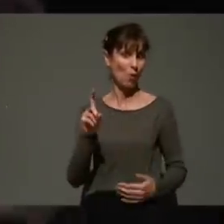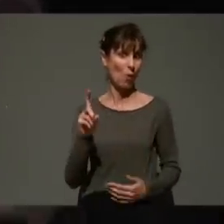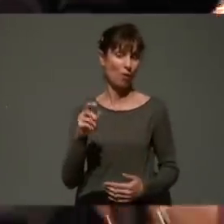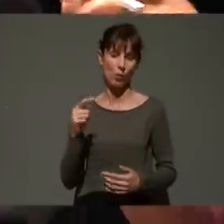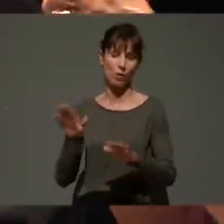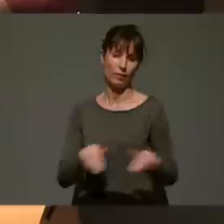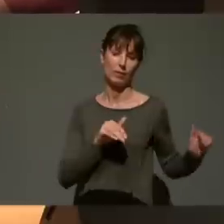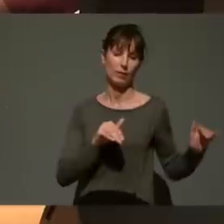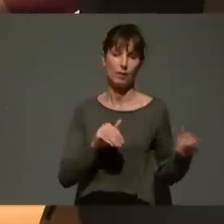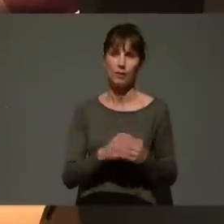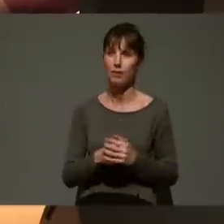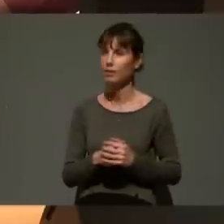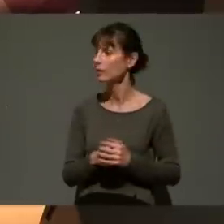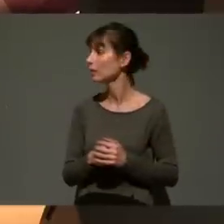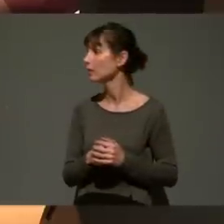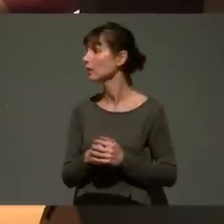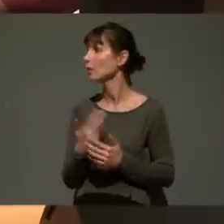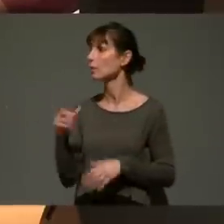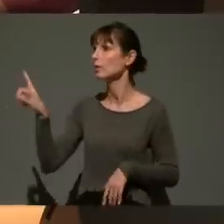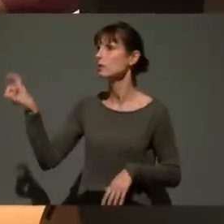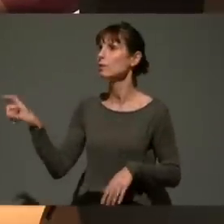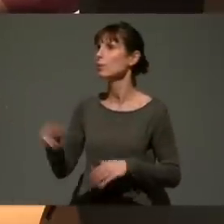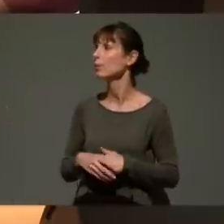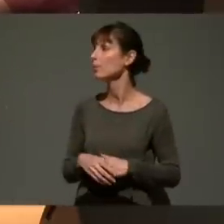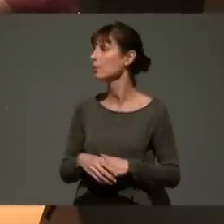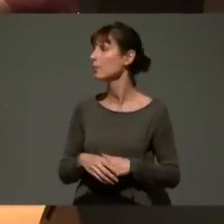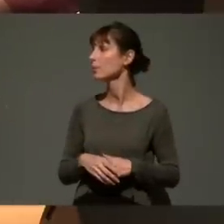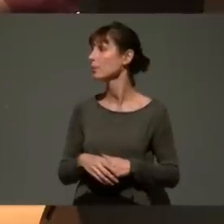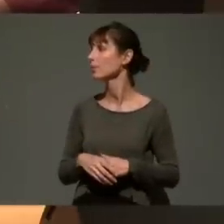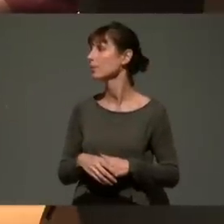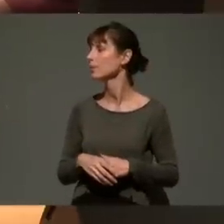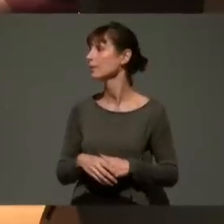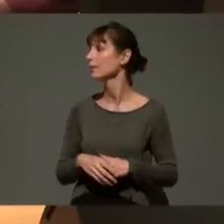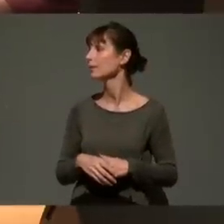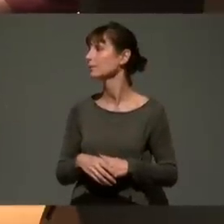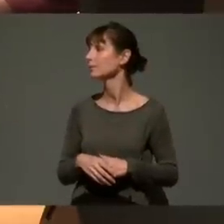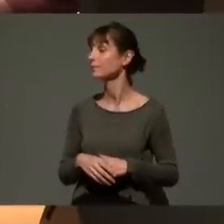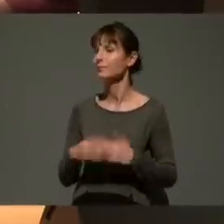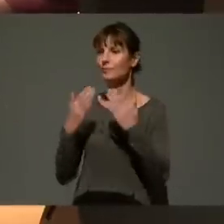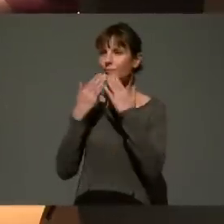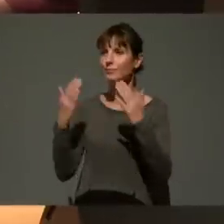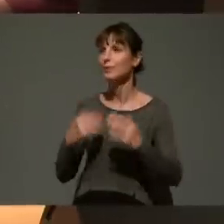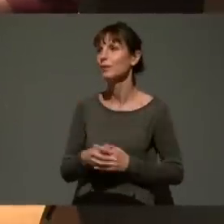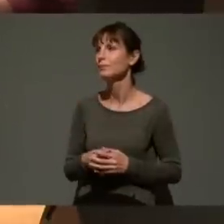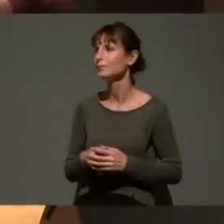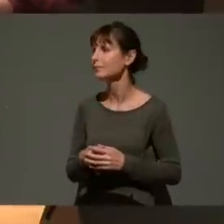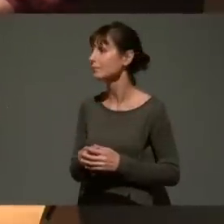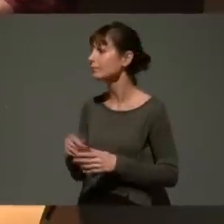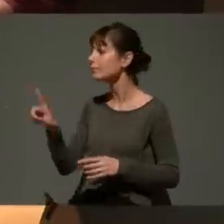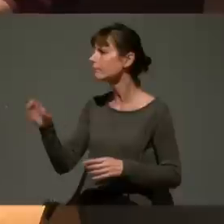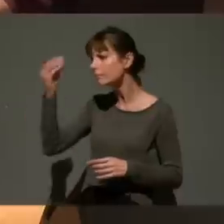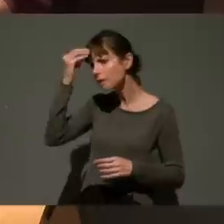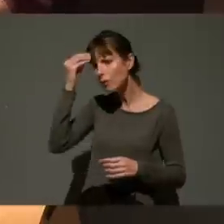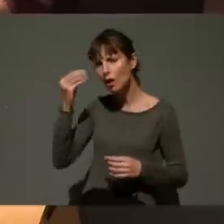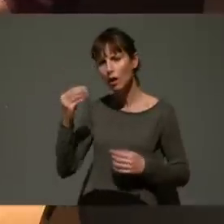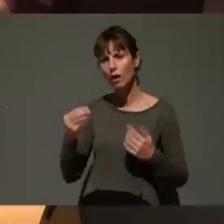ça. Une autre question, monsieur, tout au bout à droite. Bonsoir. Je voudrais savoir si c'est bon de